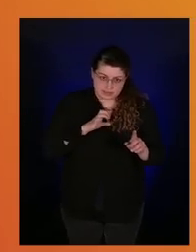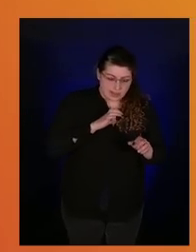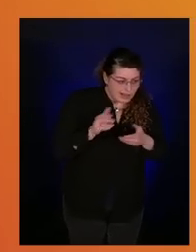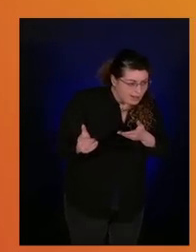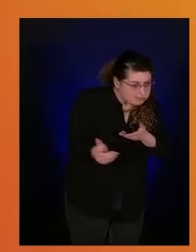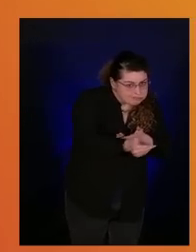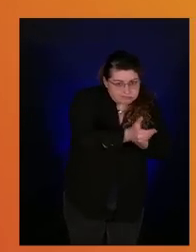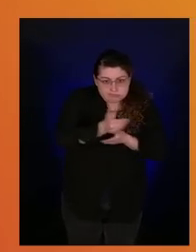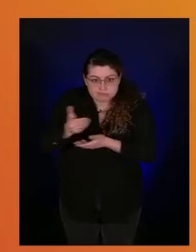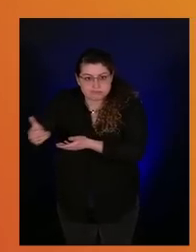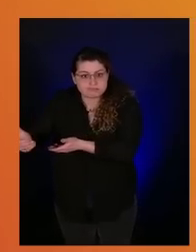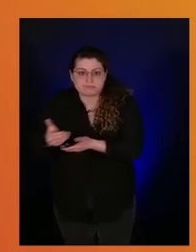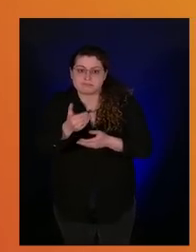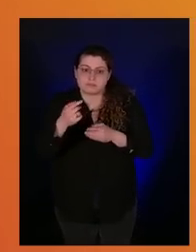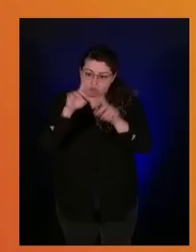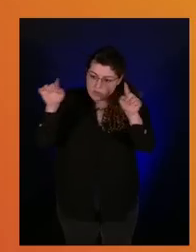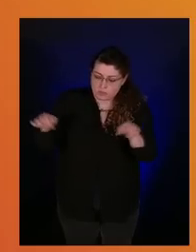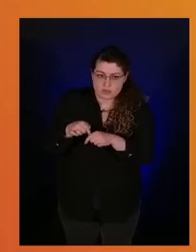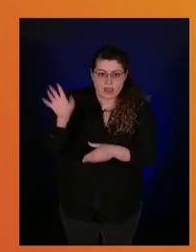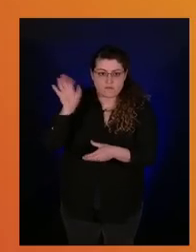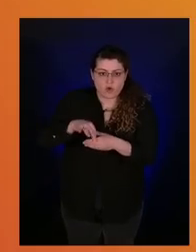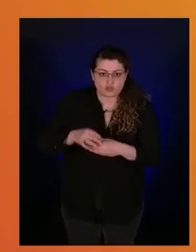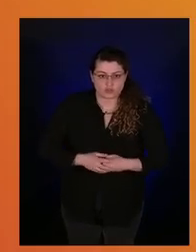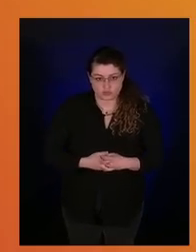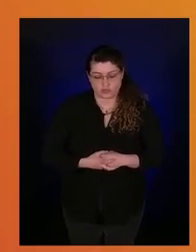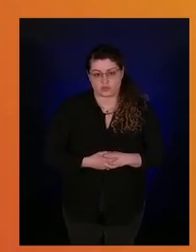les bulletins de vote.